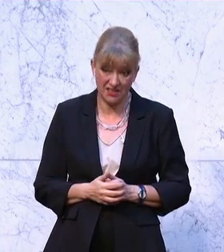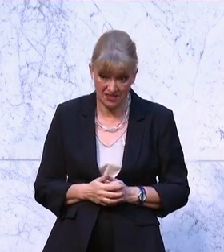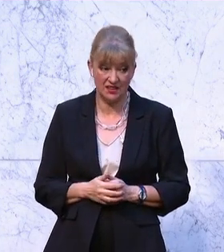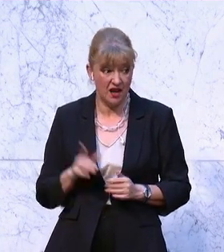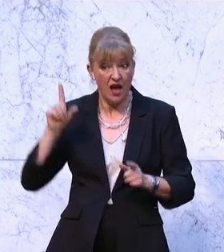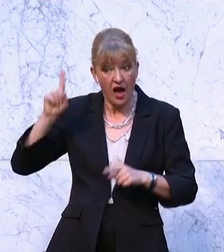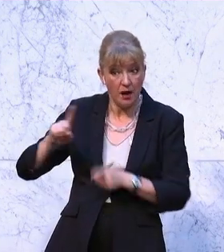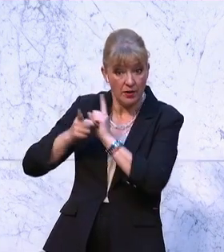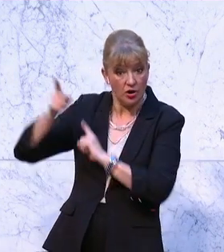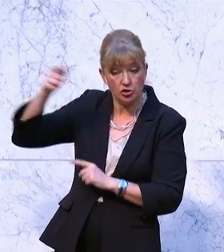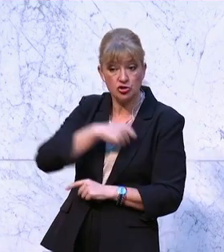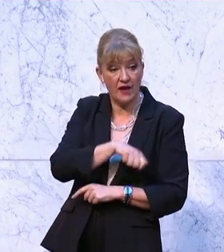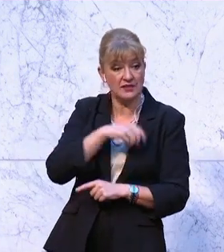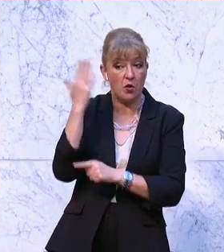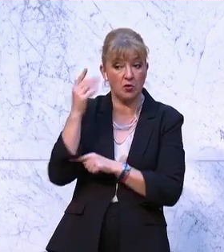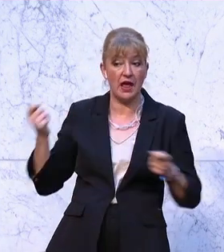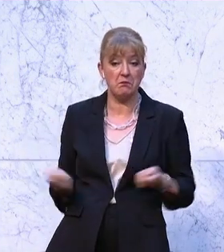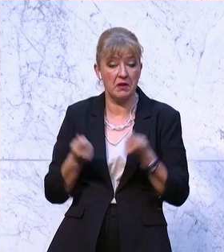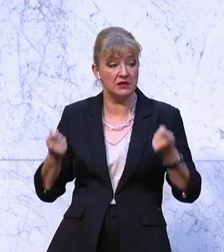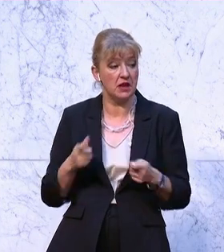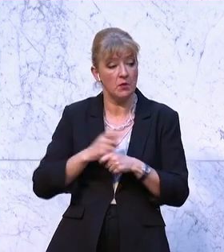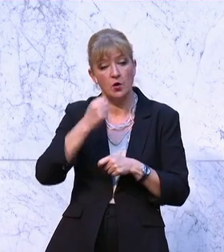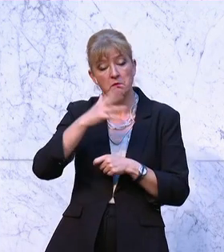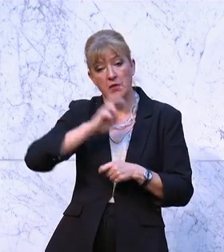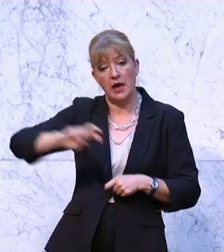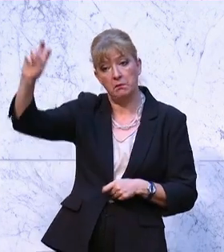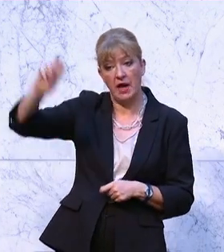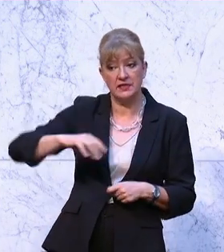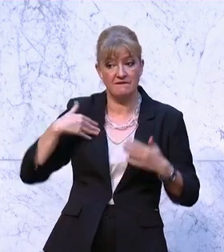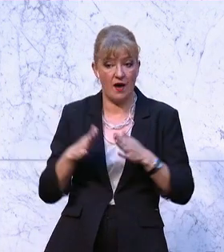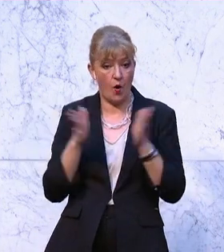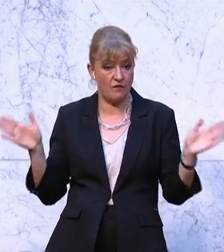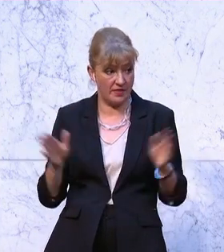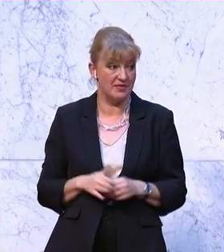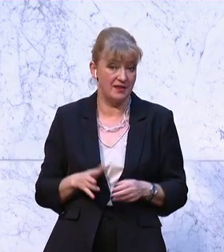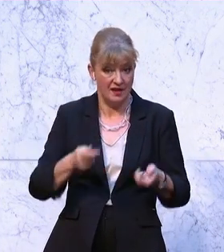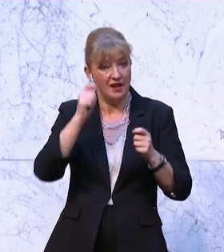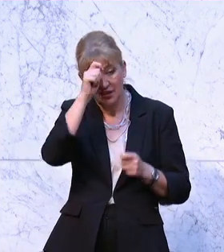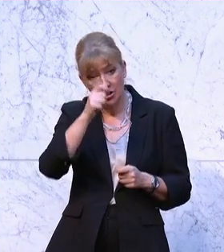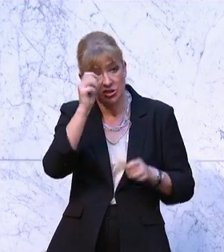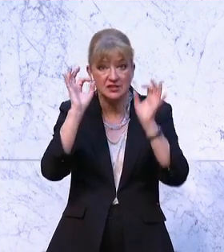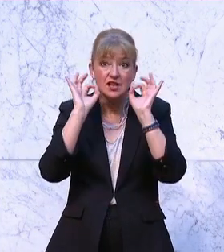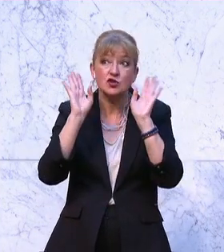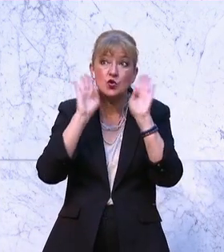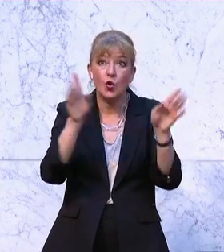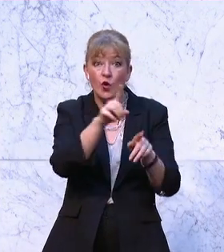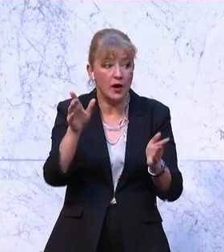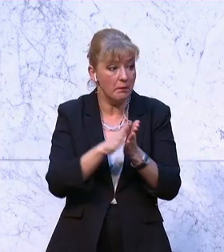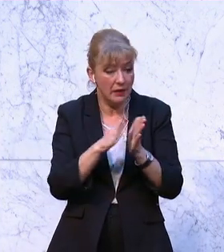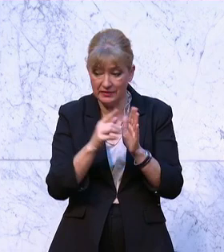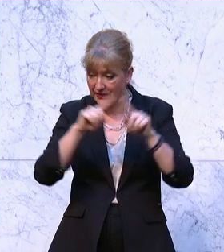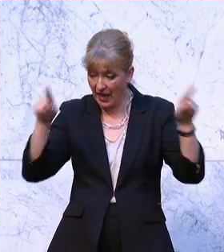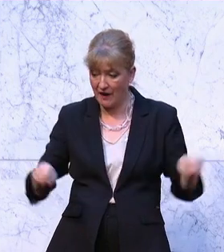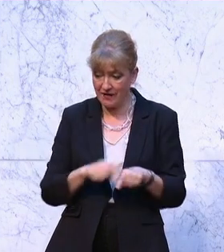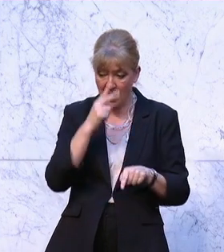in der Schweiz die Hotelbetriebe und die Bergbahnen offen waren. Geschätzte Zuhörerinnen und Zuhörer, schauen Sie sich diese Tafel